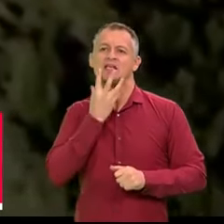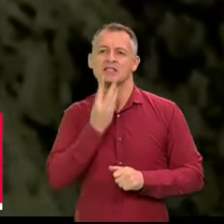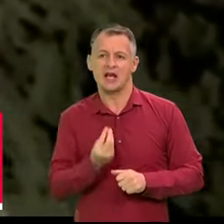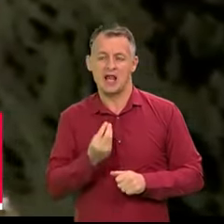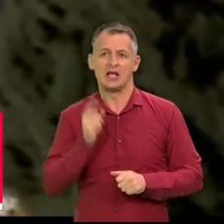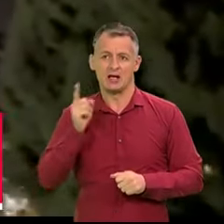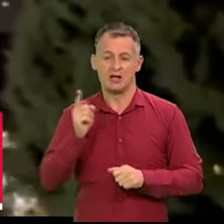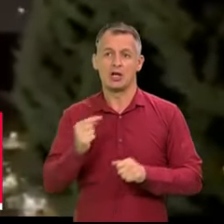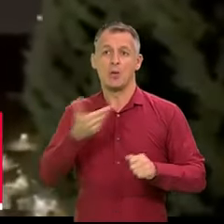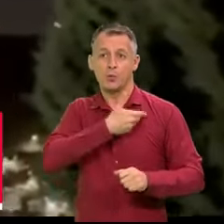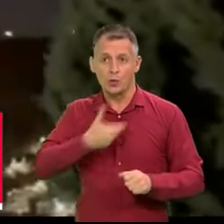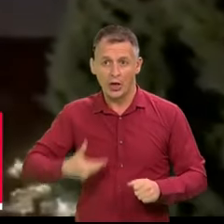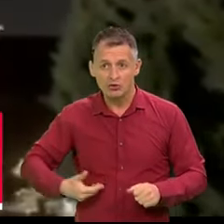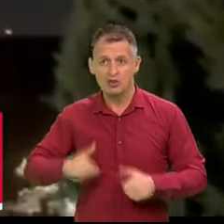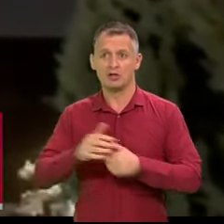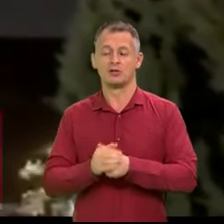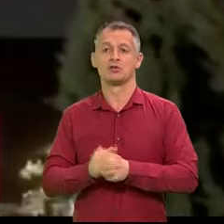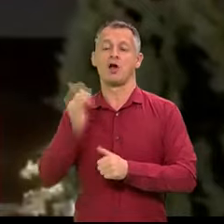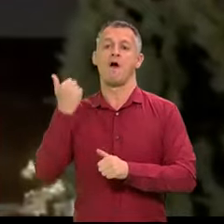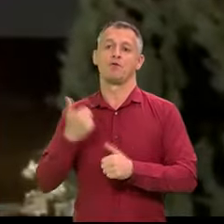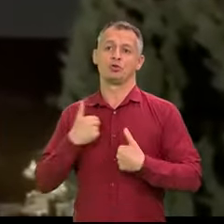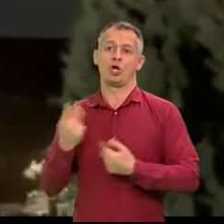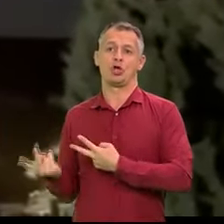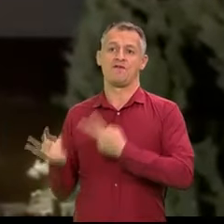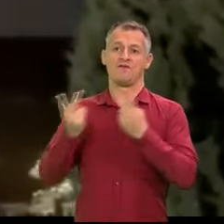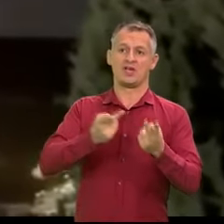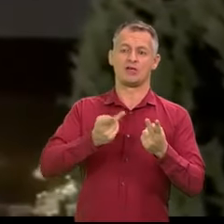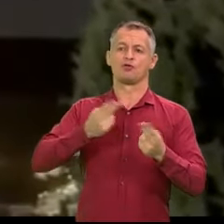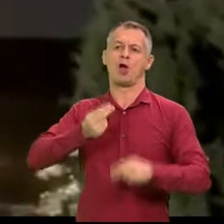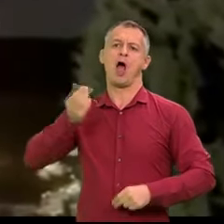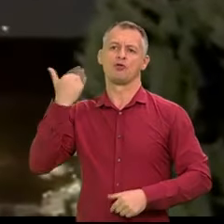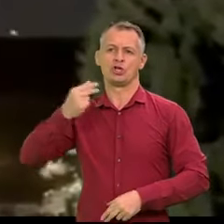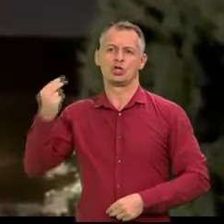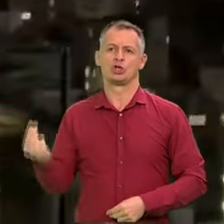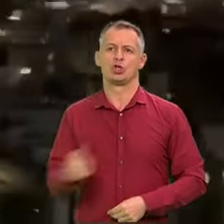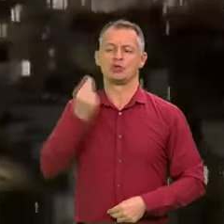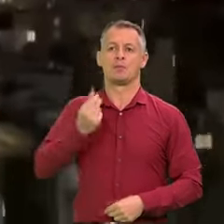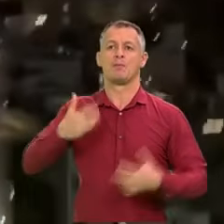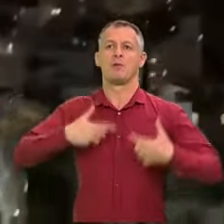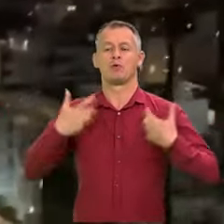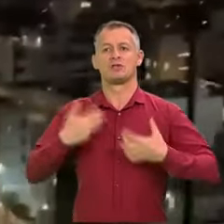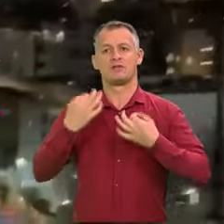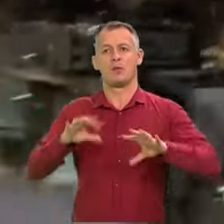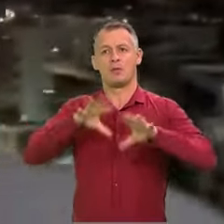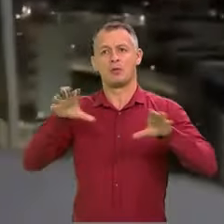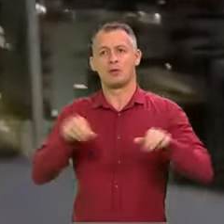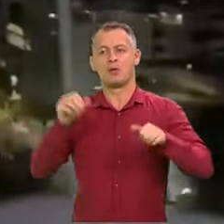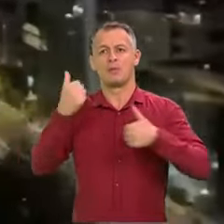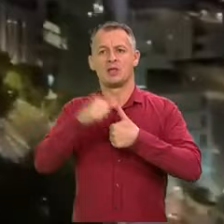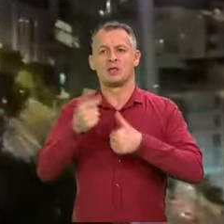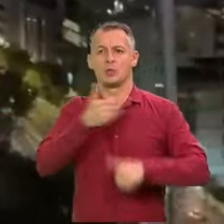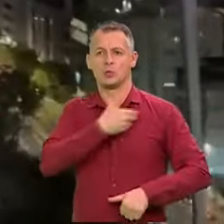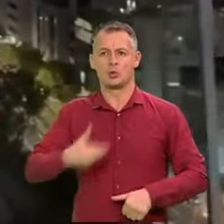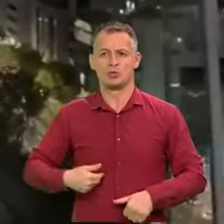Mehta și am fost invitat și a fost deosebit și m-am bucurat să fiu cu prietenii mei din București, m-am întâlnit cu foarte